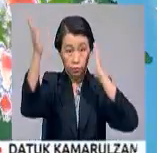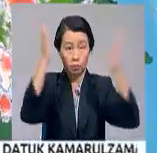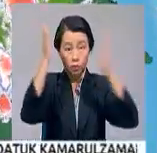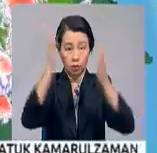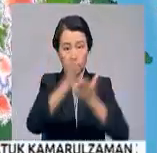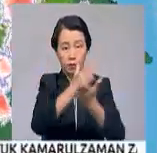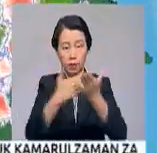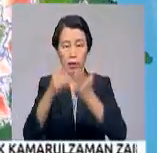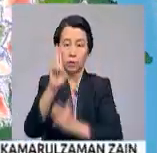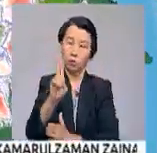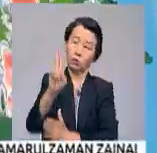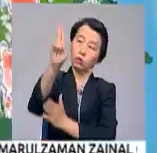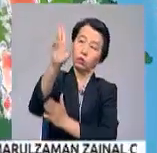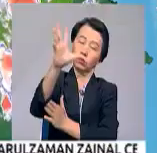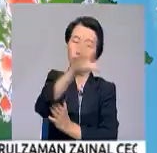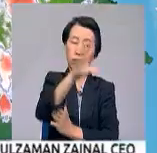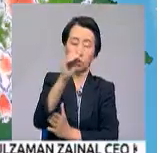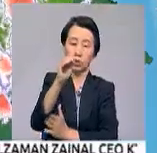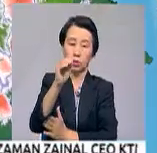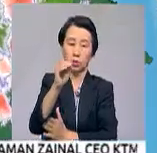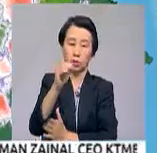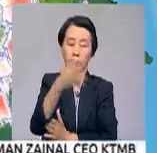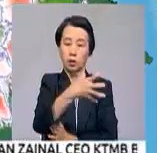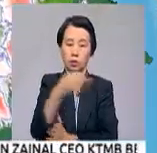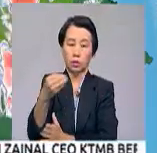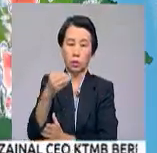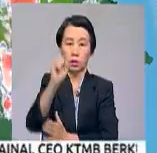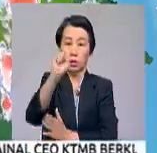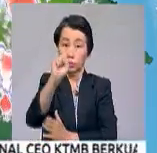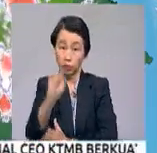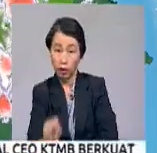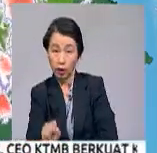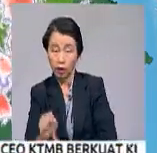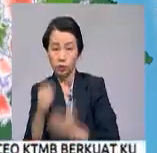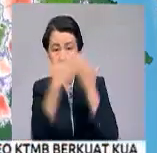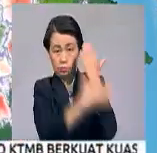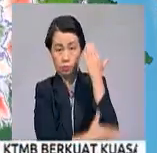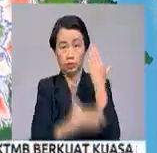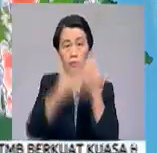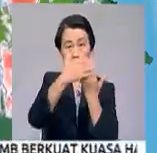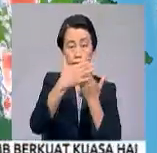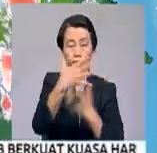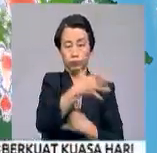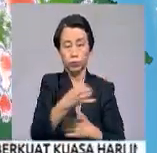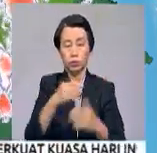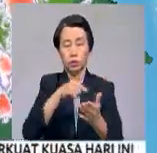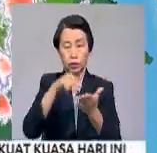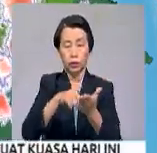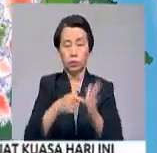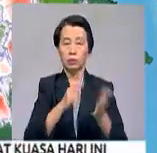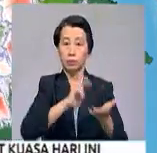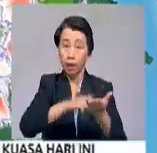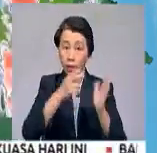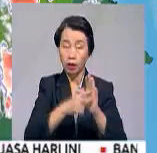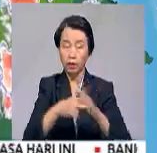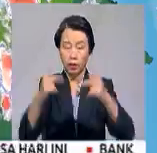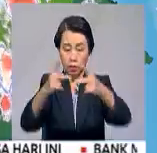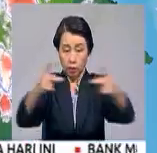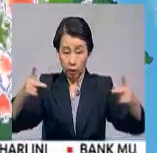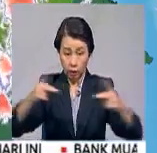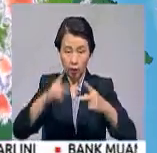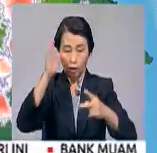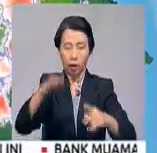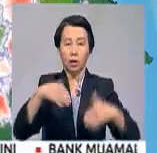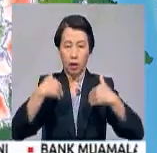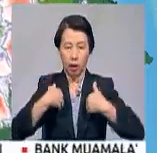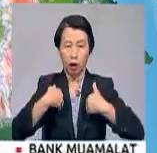di bahagian utara dan juga di bahagian selatan semenanjung Malaysia dan keadaan ini menunjukkan di kawasan ini kita akan